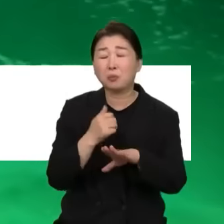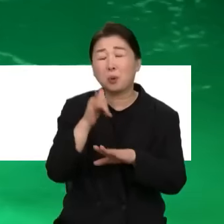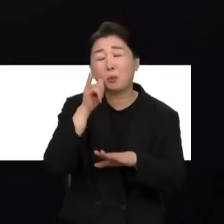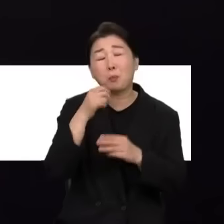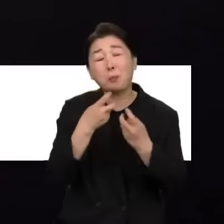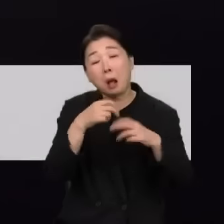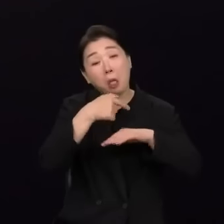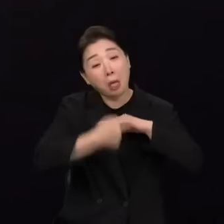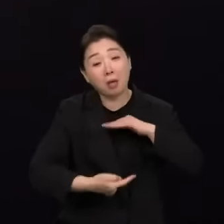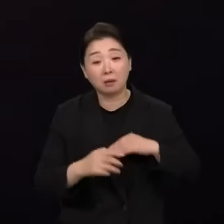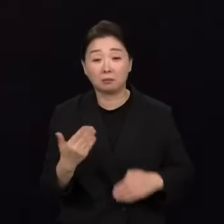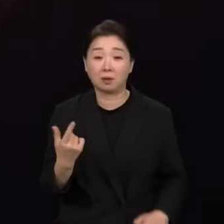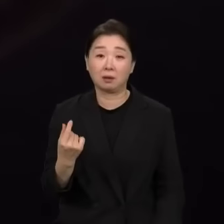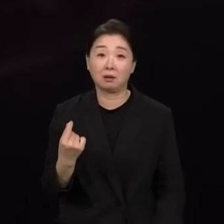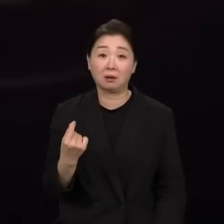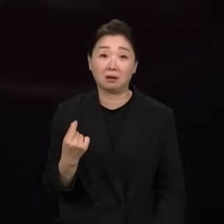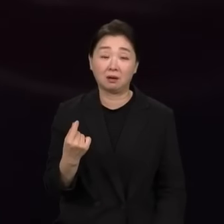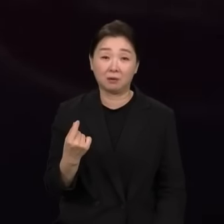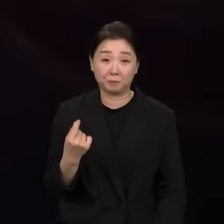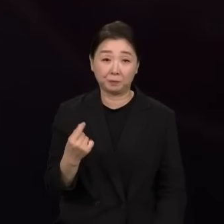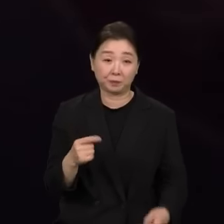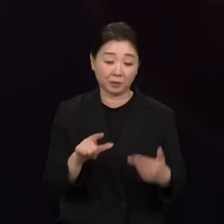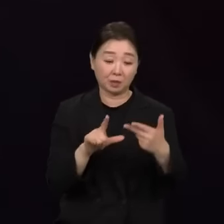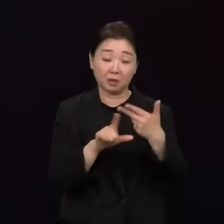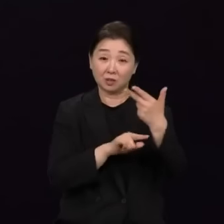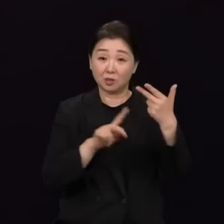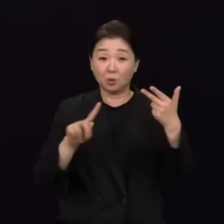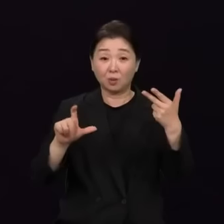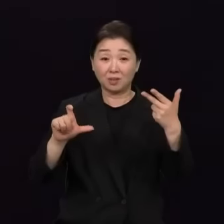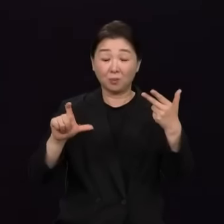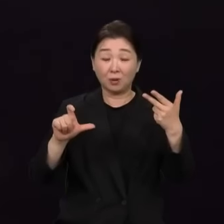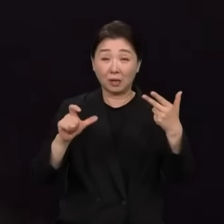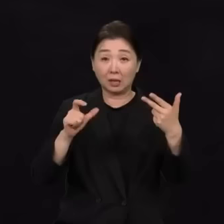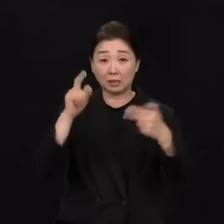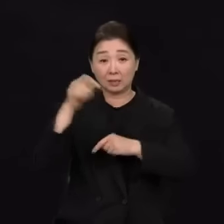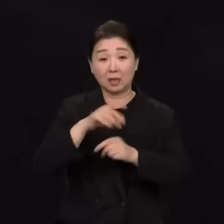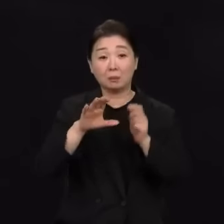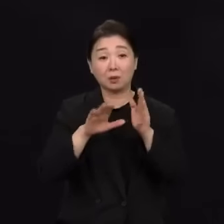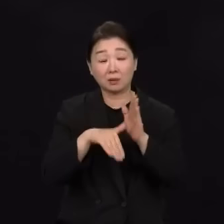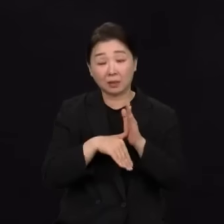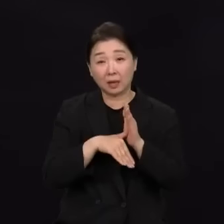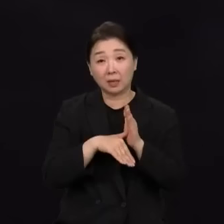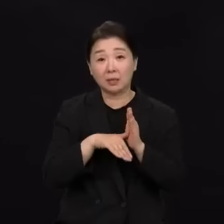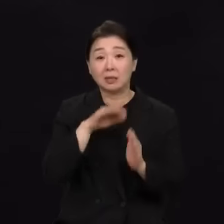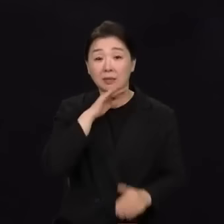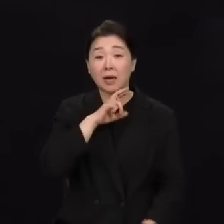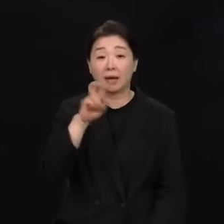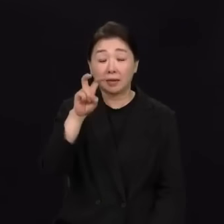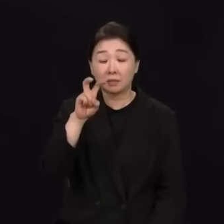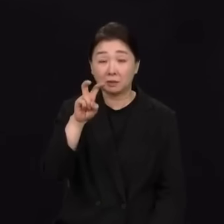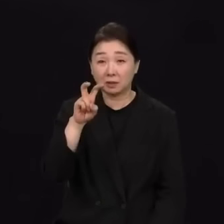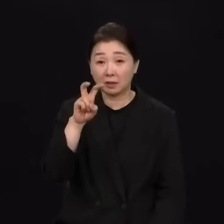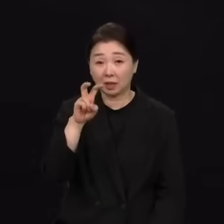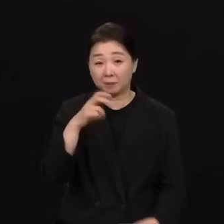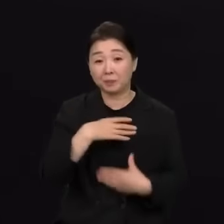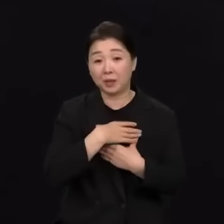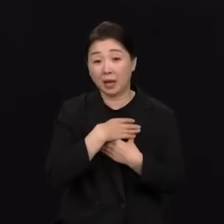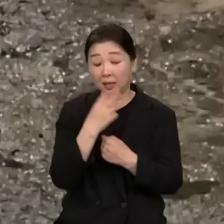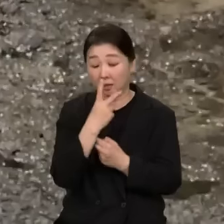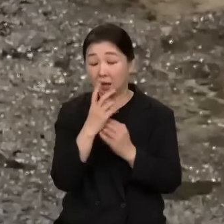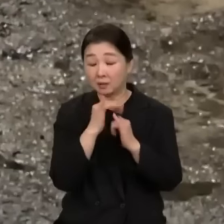해요. 지난달 15일 새벽 시간 제주 한 해수욕장에선 20대 안전요원이 술을 마시고 다이빙을 하다